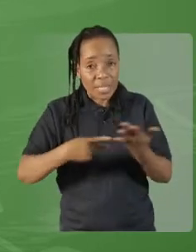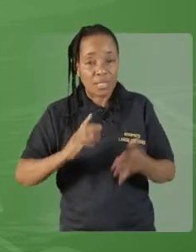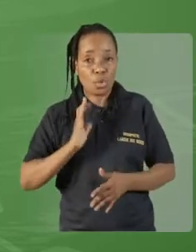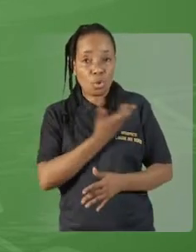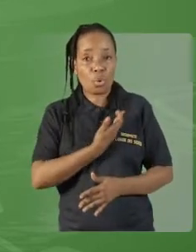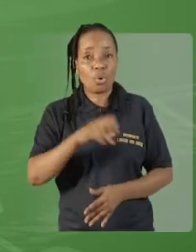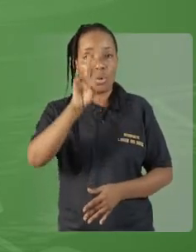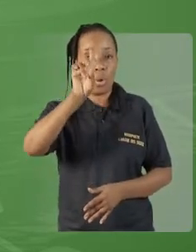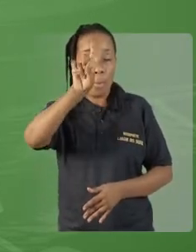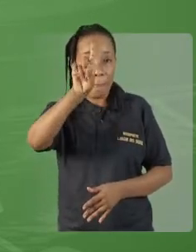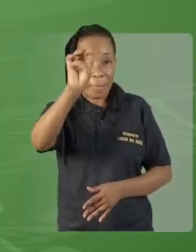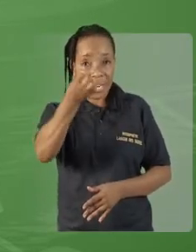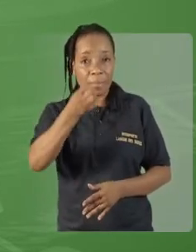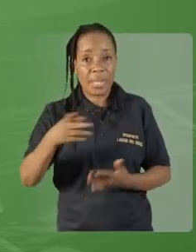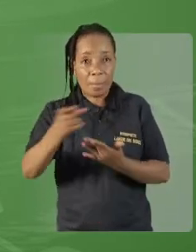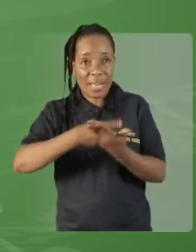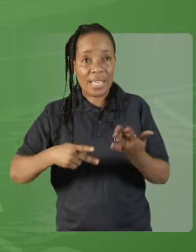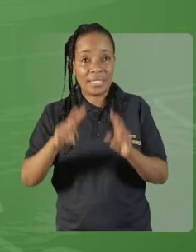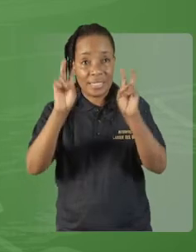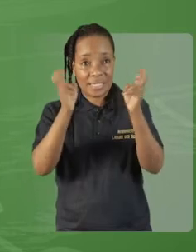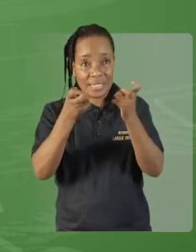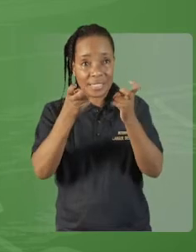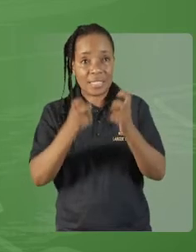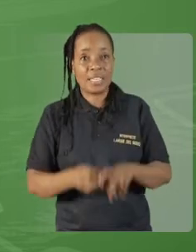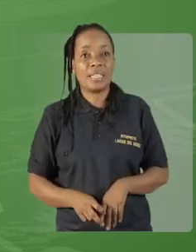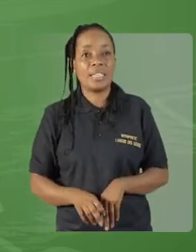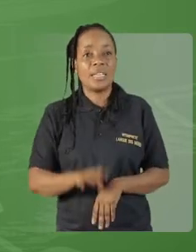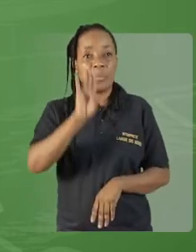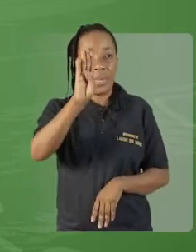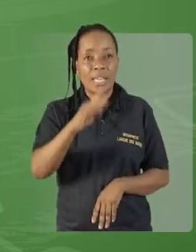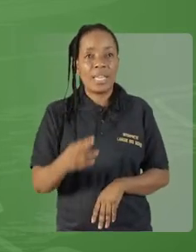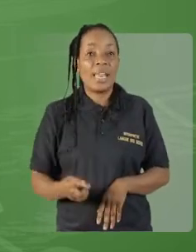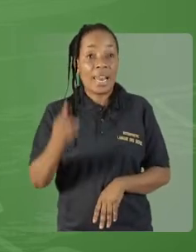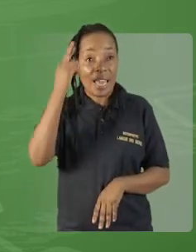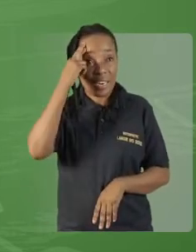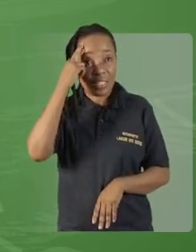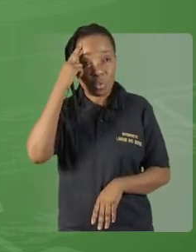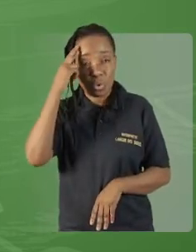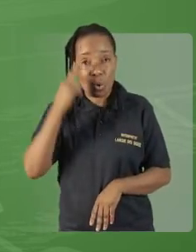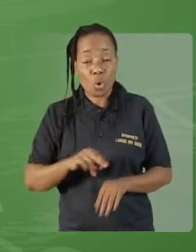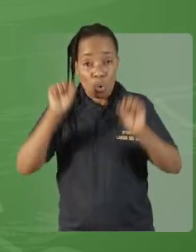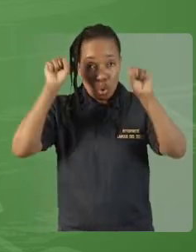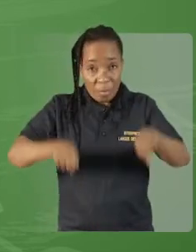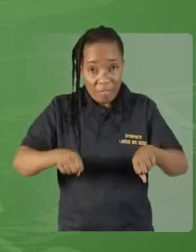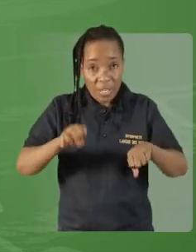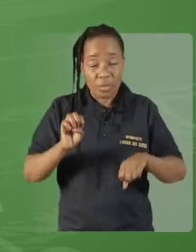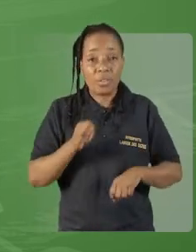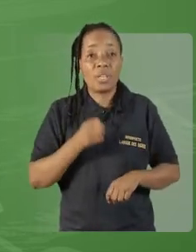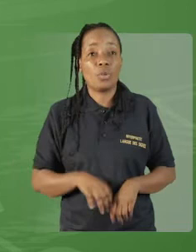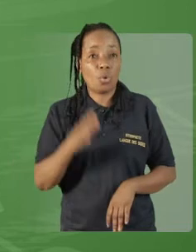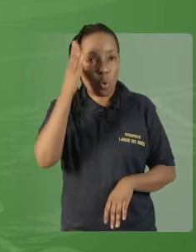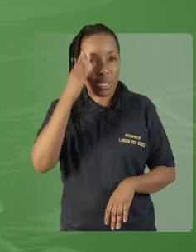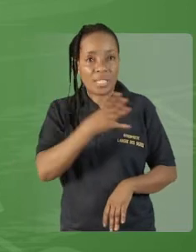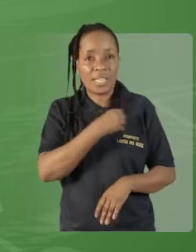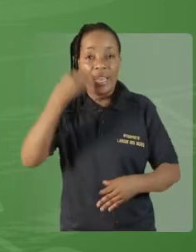qui s'intitule Grand B, la raison, une faculté de connaissance et de